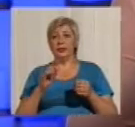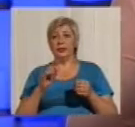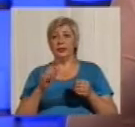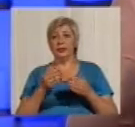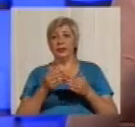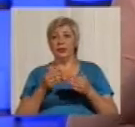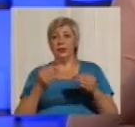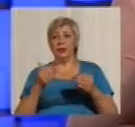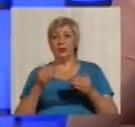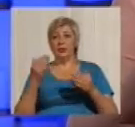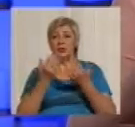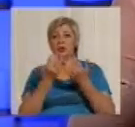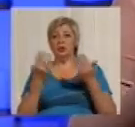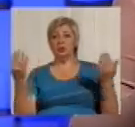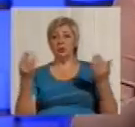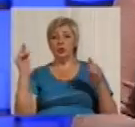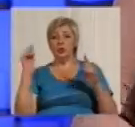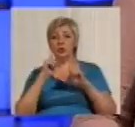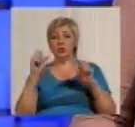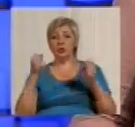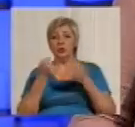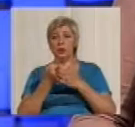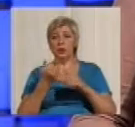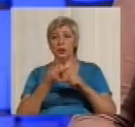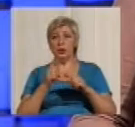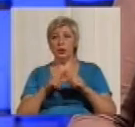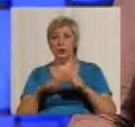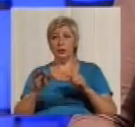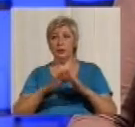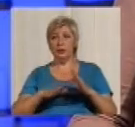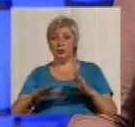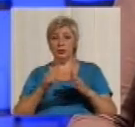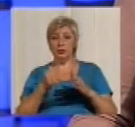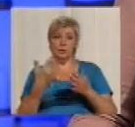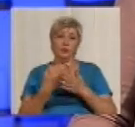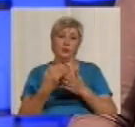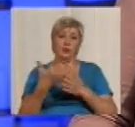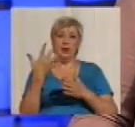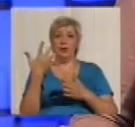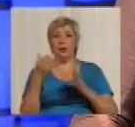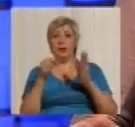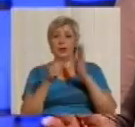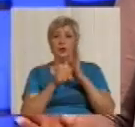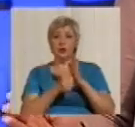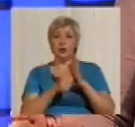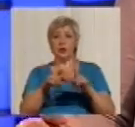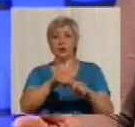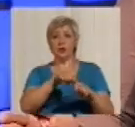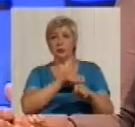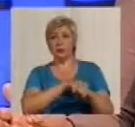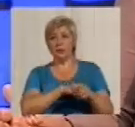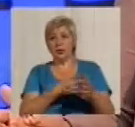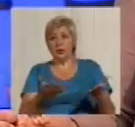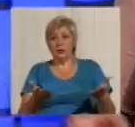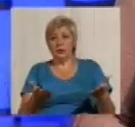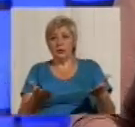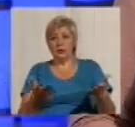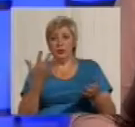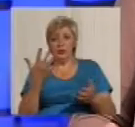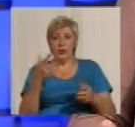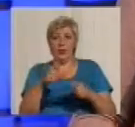стены школы до этого участка, ну, 5-6 метров. Ну, дорога плюс чуть-чуть от мостка школы, ну,